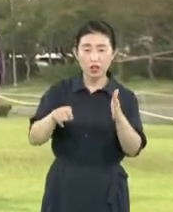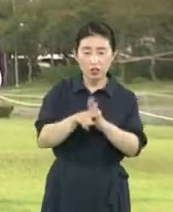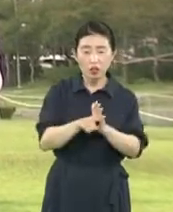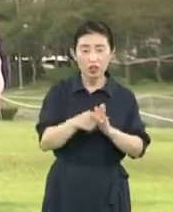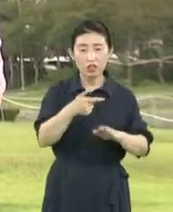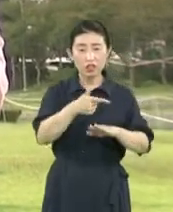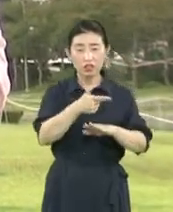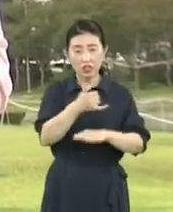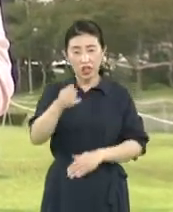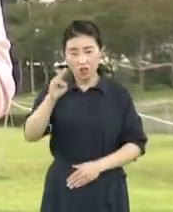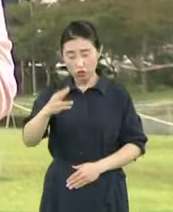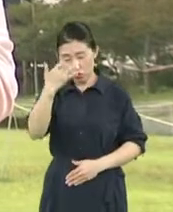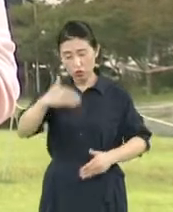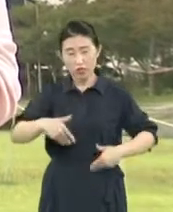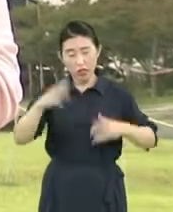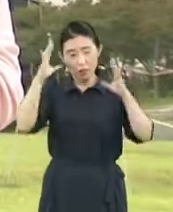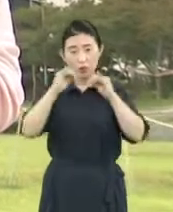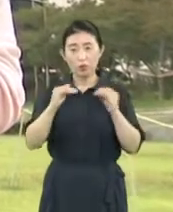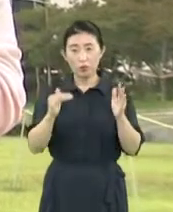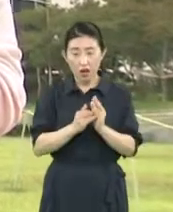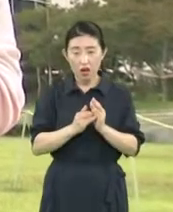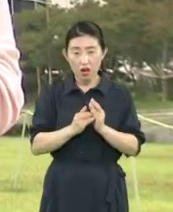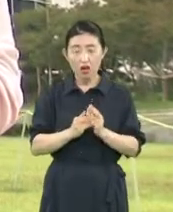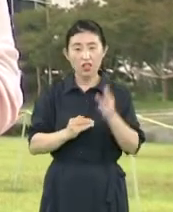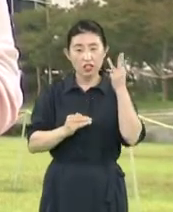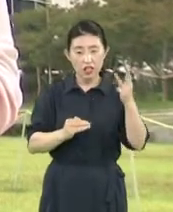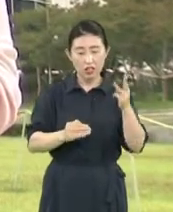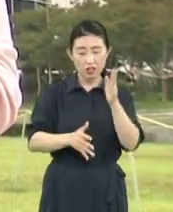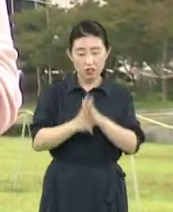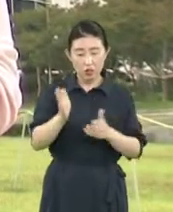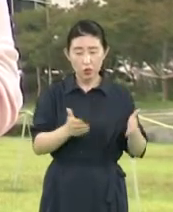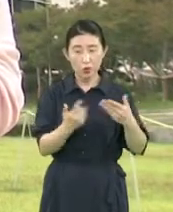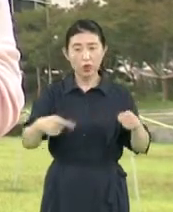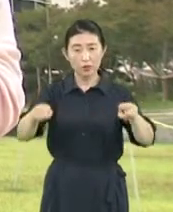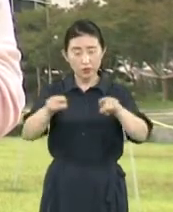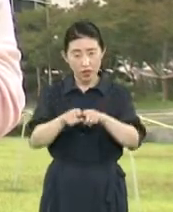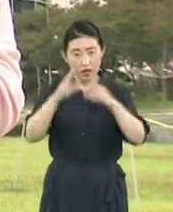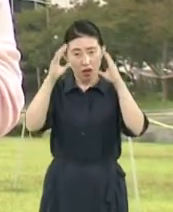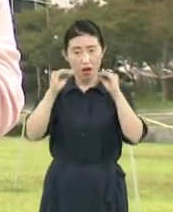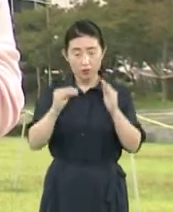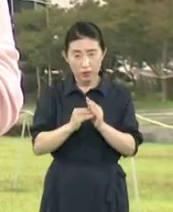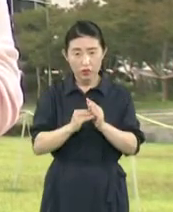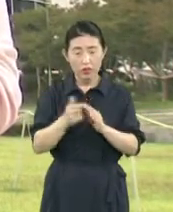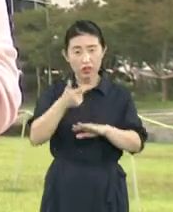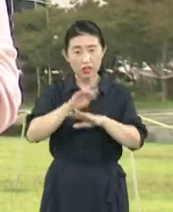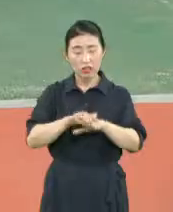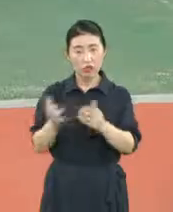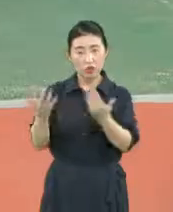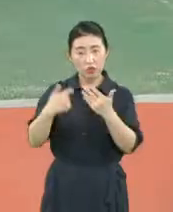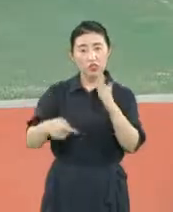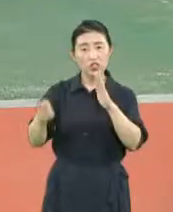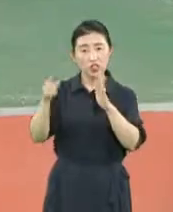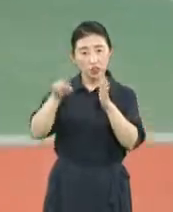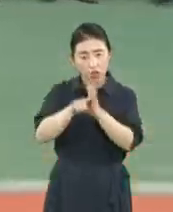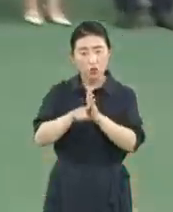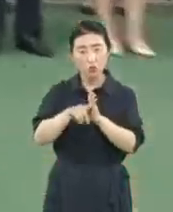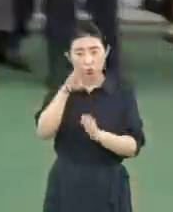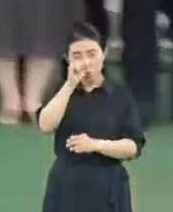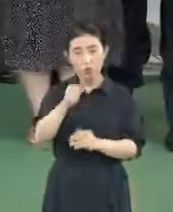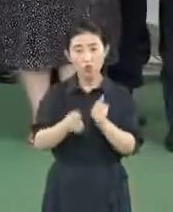합의하면서 전국적으로 유일하게 세계 시도 협력 체계 구축이 대전 유치의 긍정적인 신호입니다.